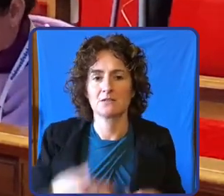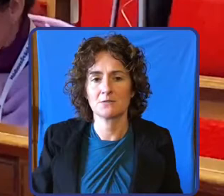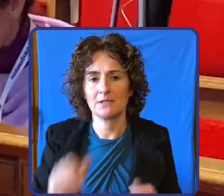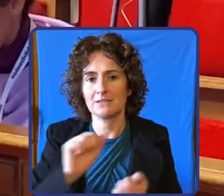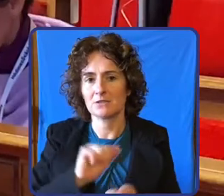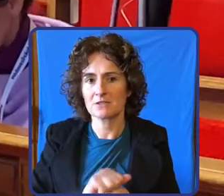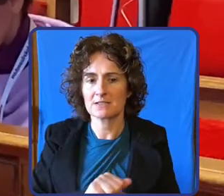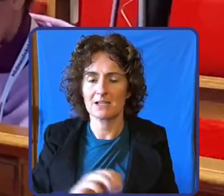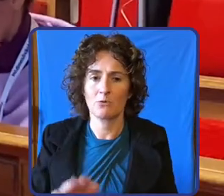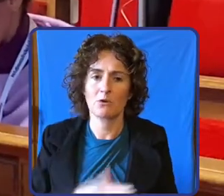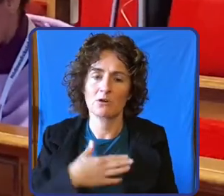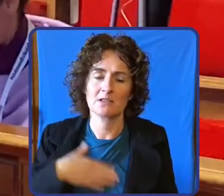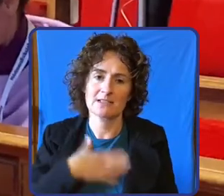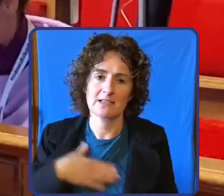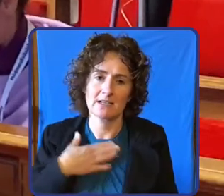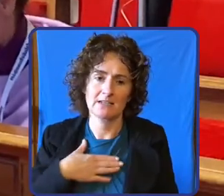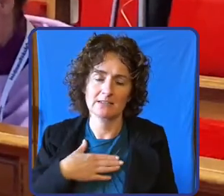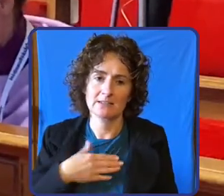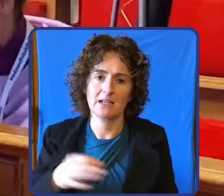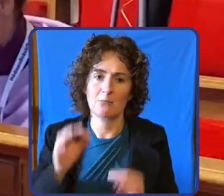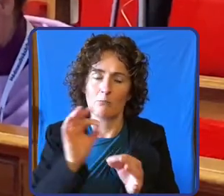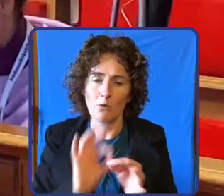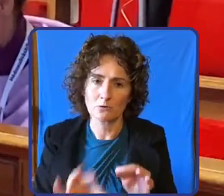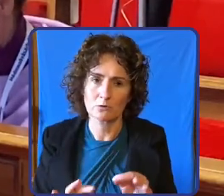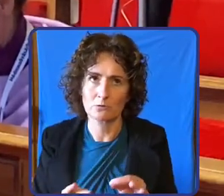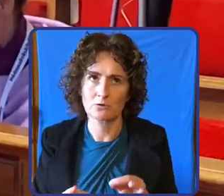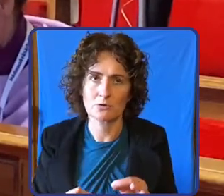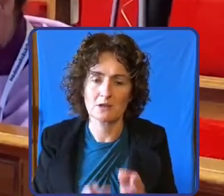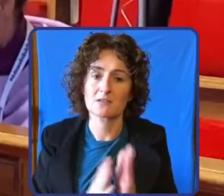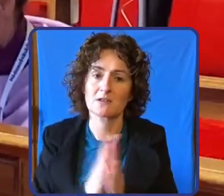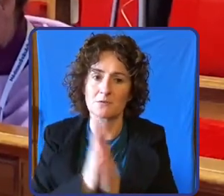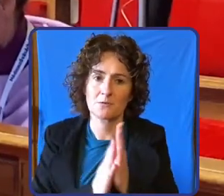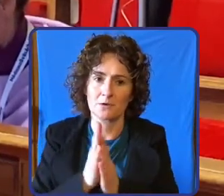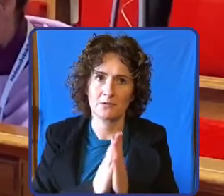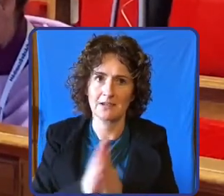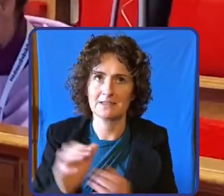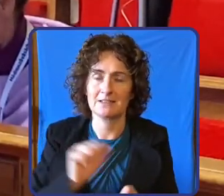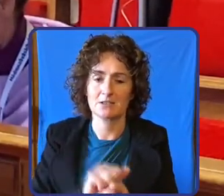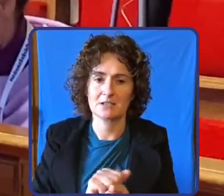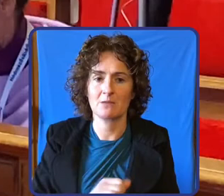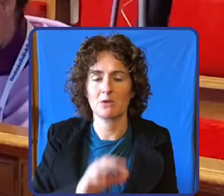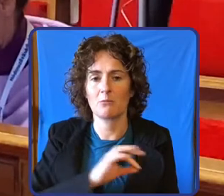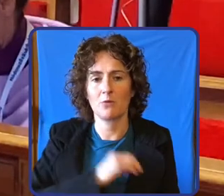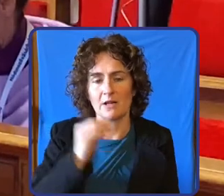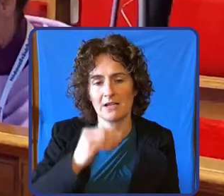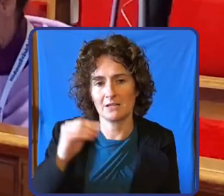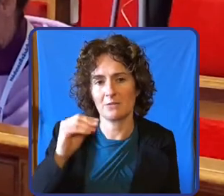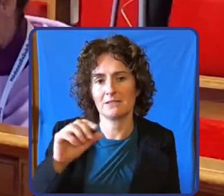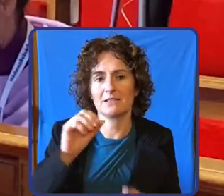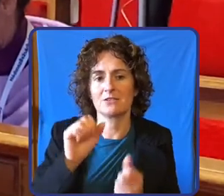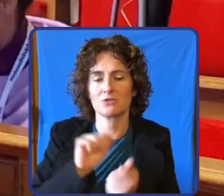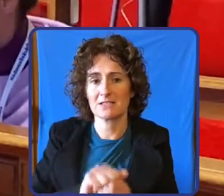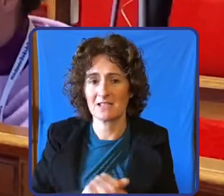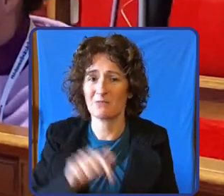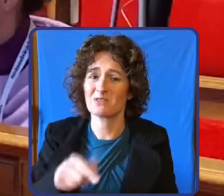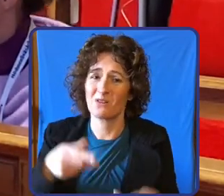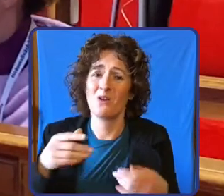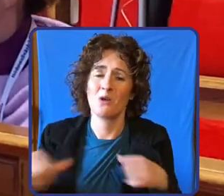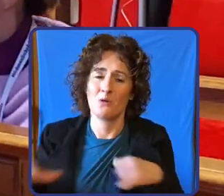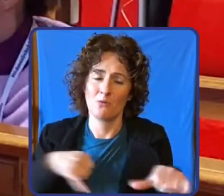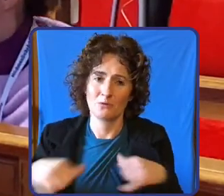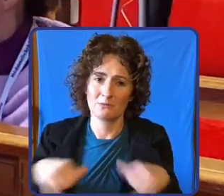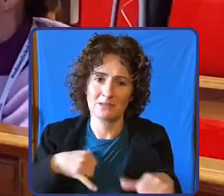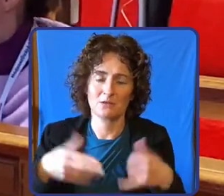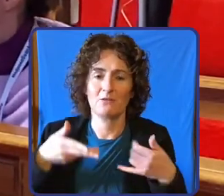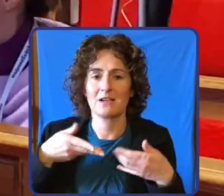szeretném pontosítani. Az a örvendetes szám, amiről polgármester úr is számot adott, az a Hódmezővásárhelyen